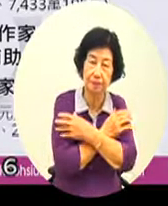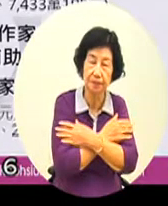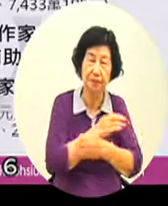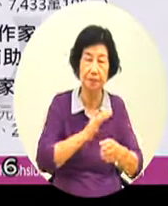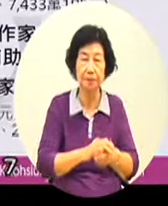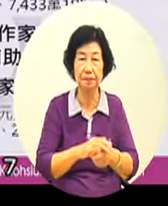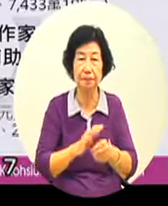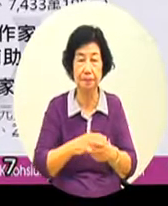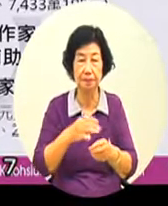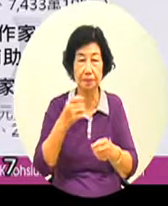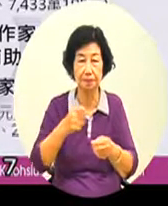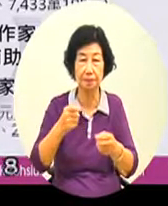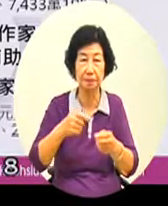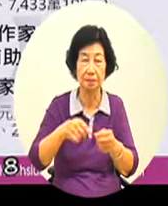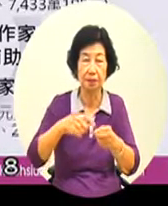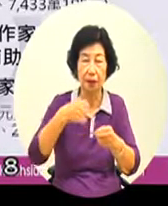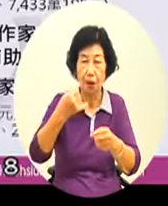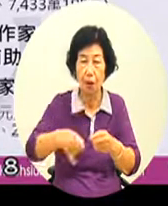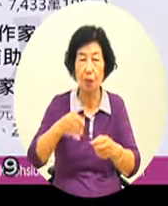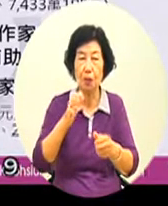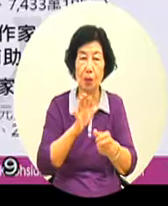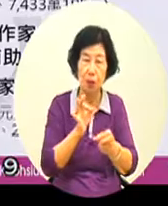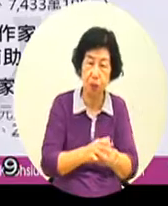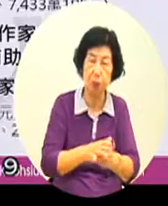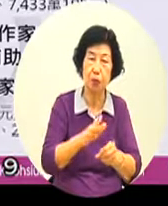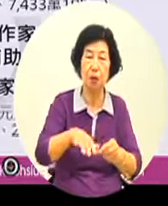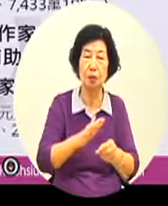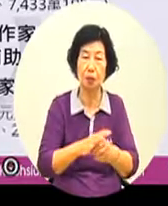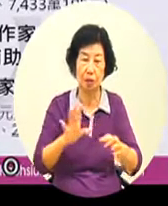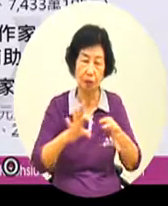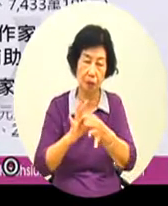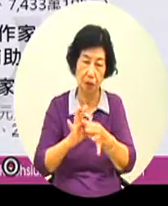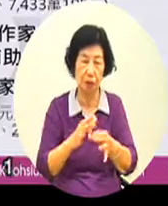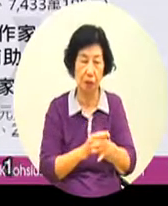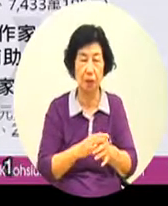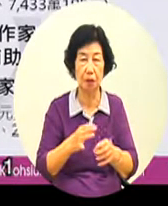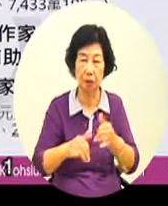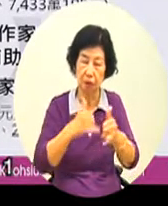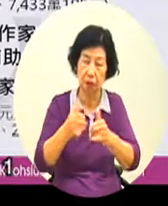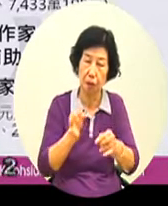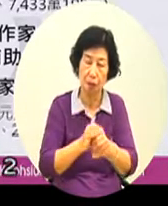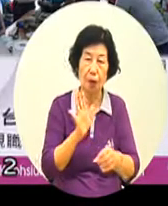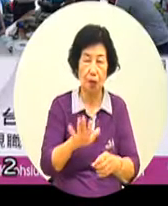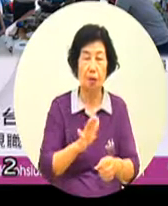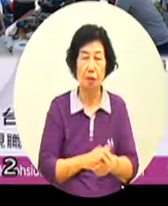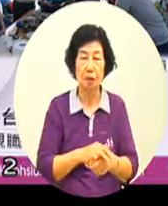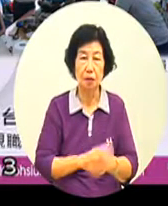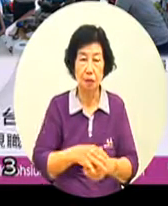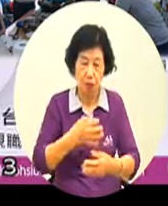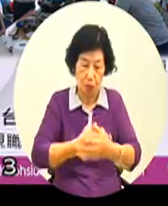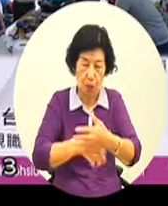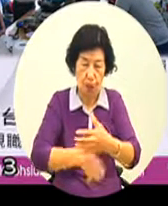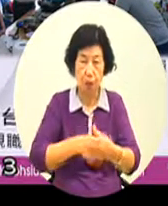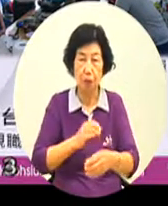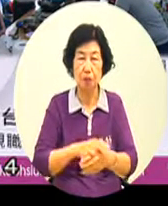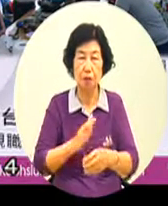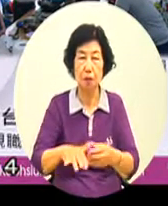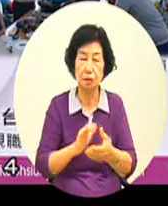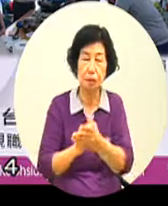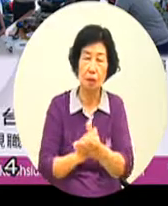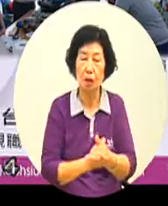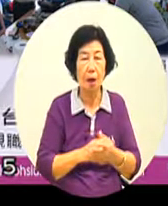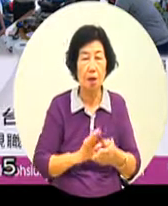贴，还有家庭托育的相关费用的一个补助。我们针对怀孕妇女，我们友善城市的计划也